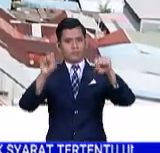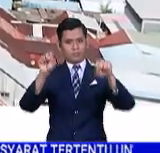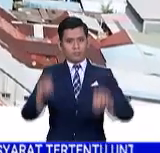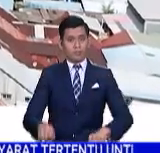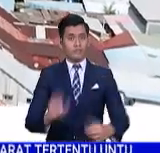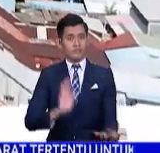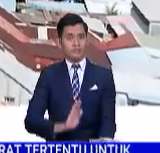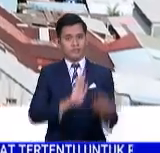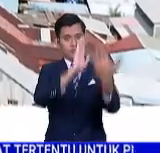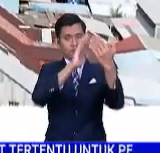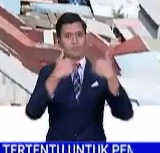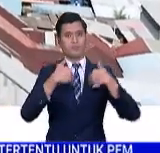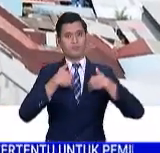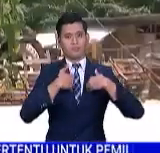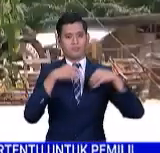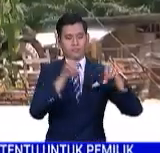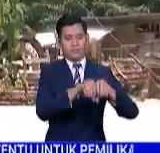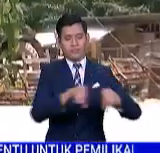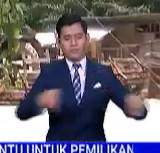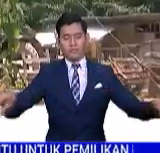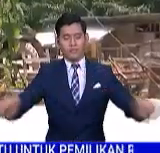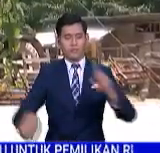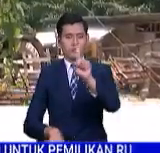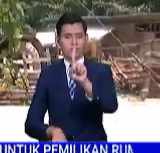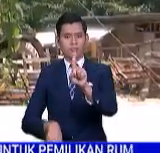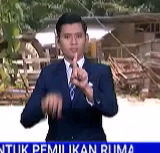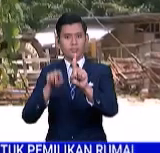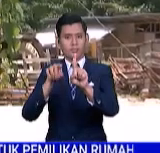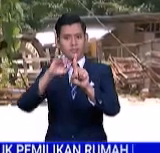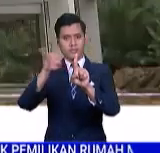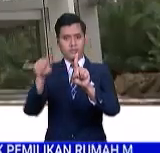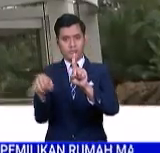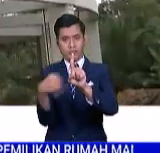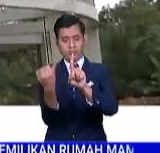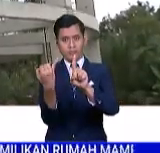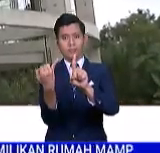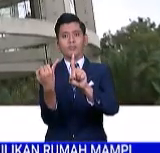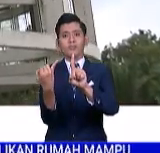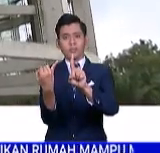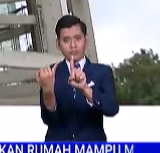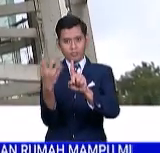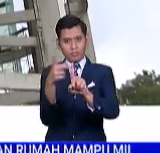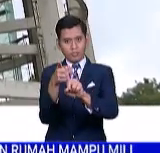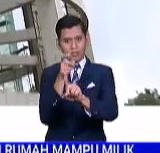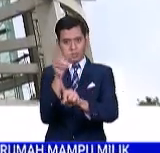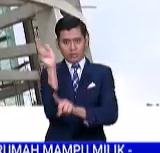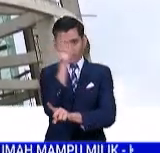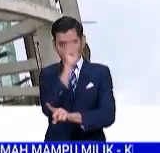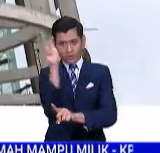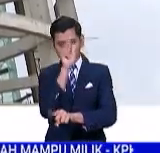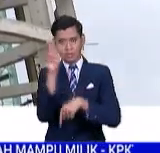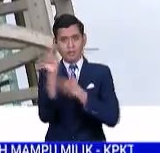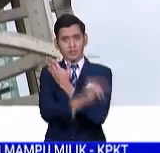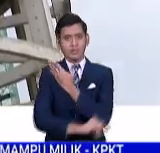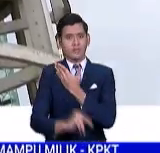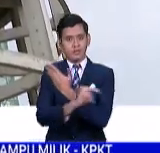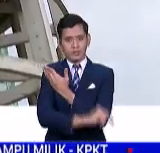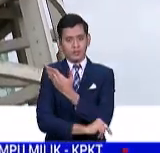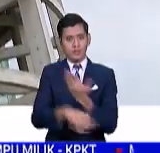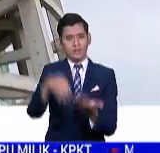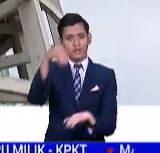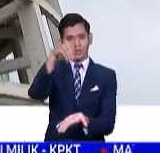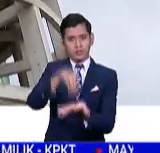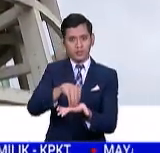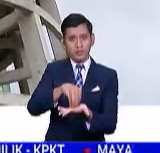diatasi melalui penyaluran RM107 juta ringgit dana Kerajaan Negeri untuk projek bekalan air bersih daerah Kabong Pakej